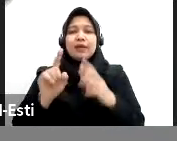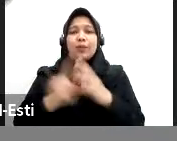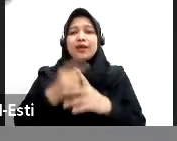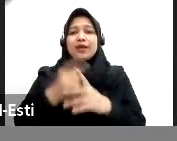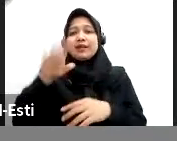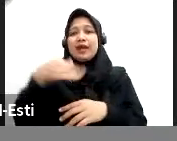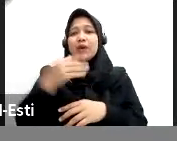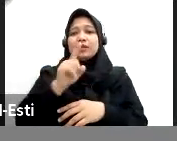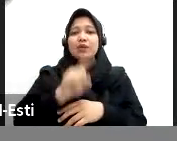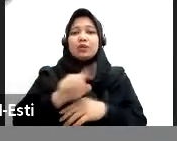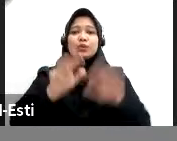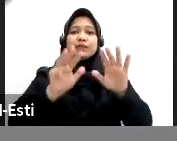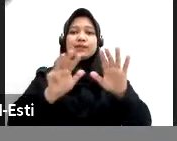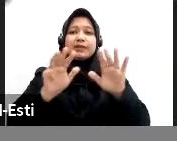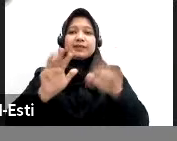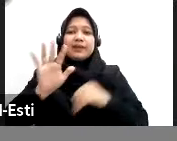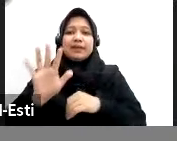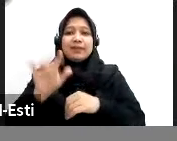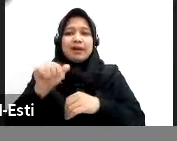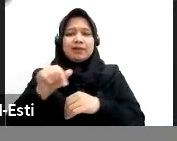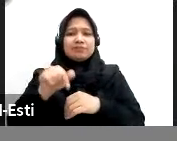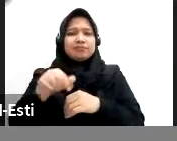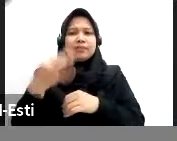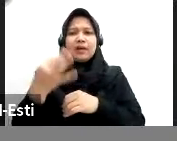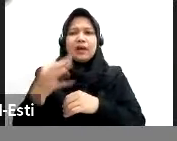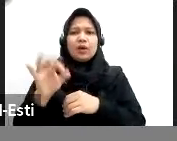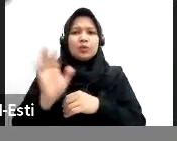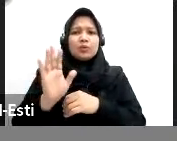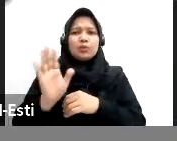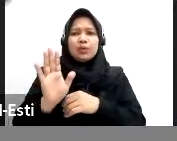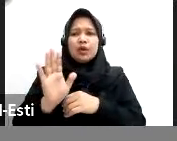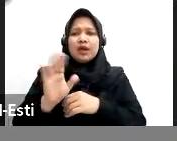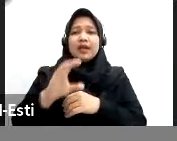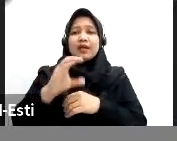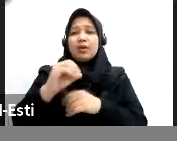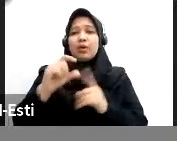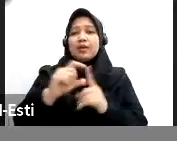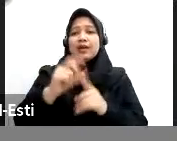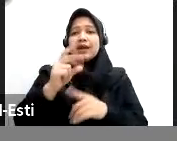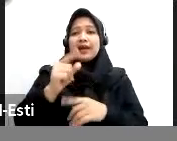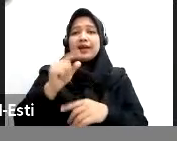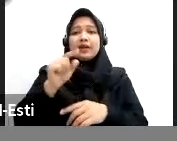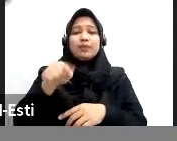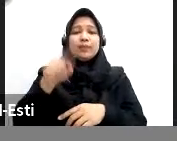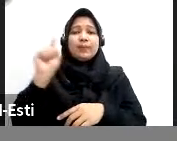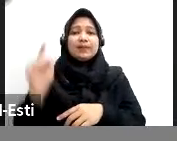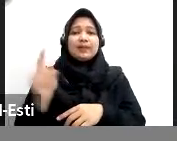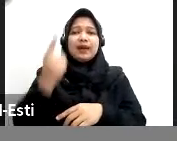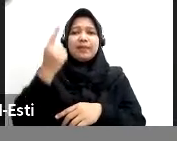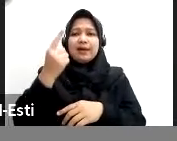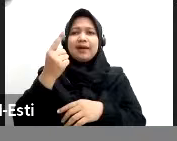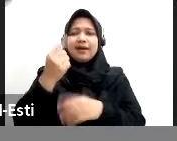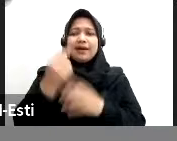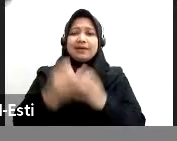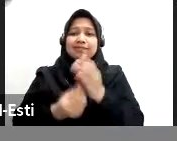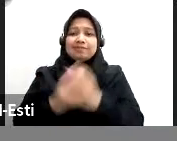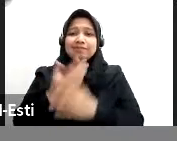1995 jadi ini bukan merupakan hal baru ya jadi Odi are itu pertama kali muncul